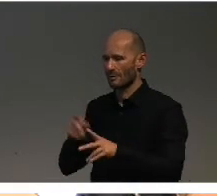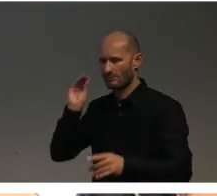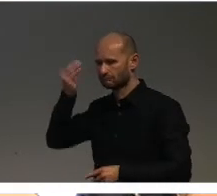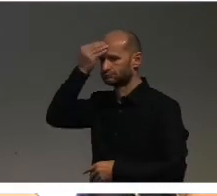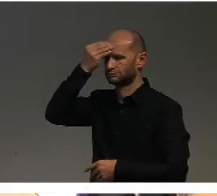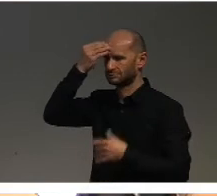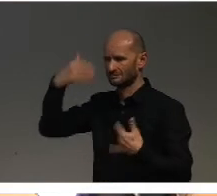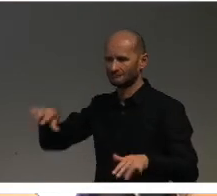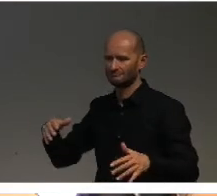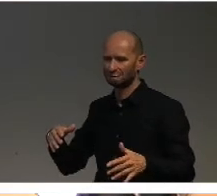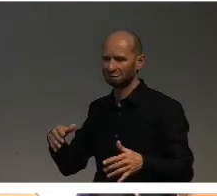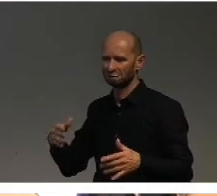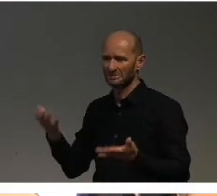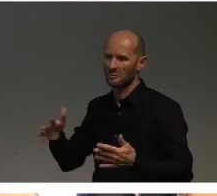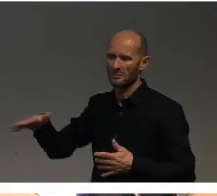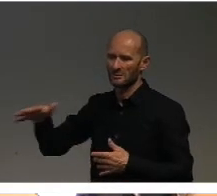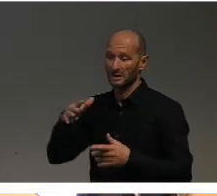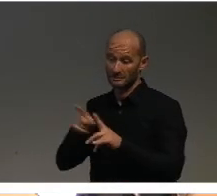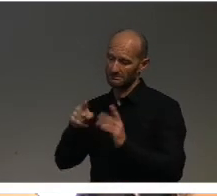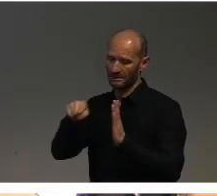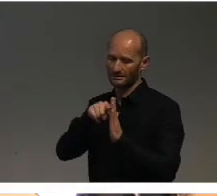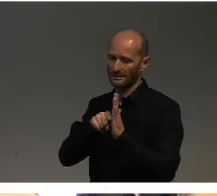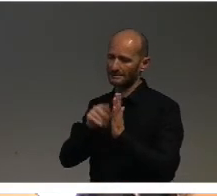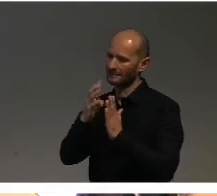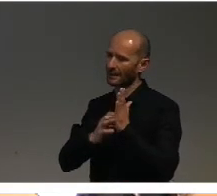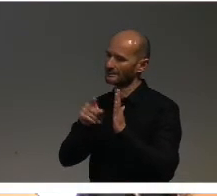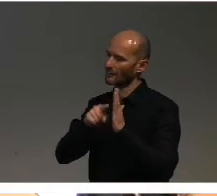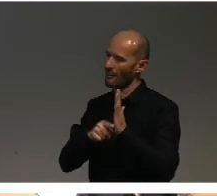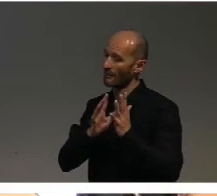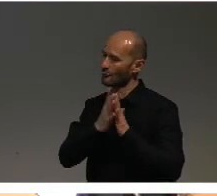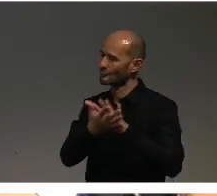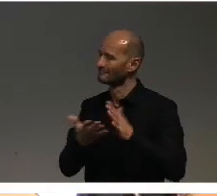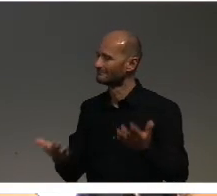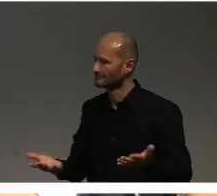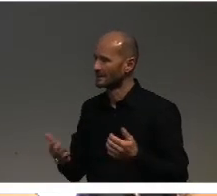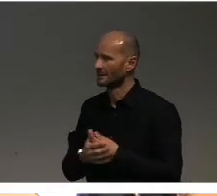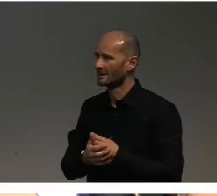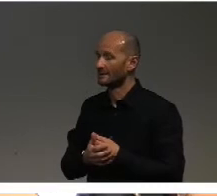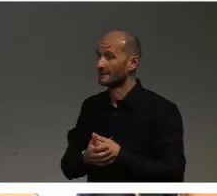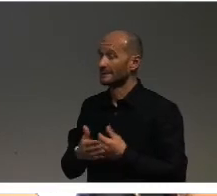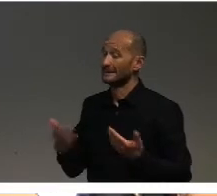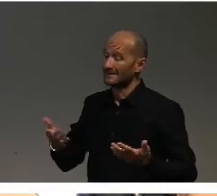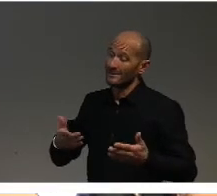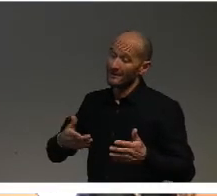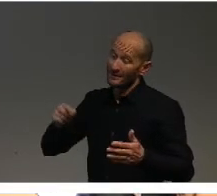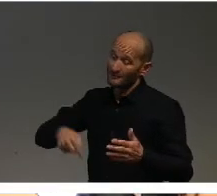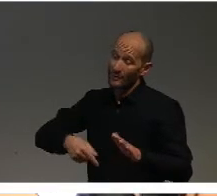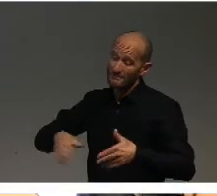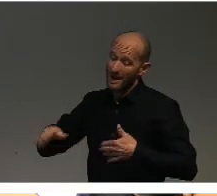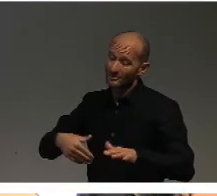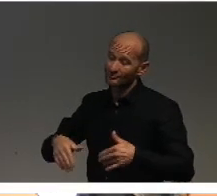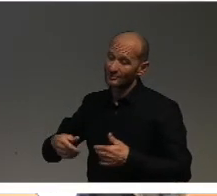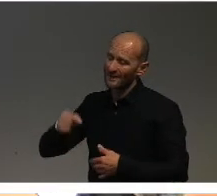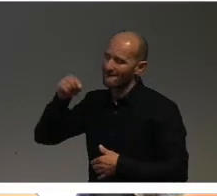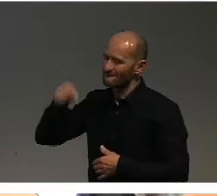aux textes réglementaires d'évoluer. Le problème, c'est que pour que ça fonctionne, ce que je mets, c'est qu'il faut améliorer la traçabilité des